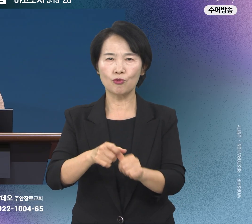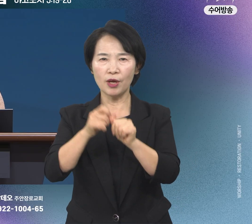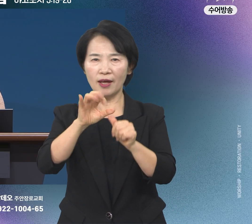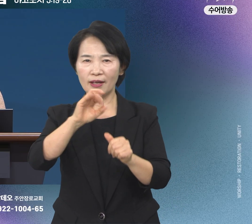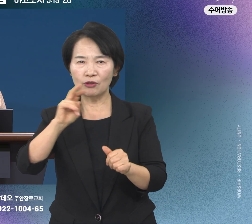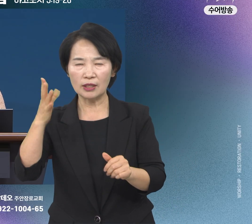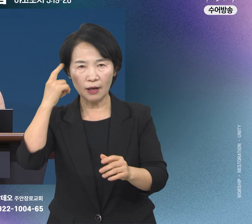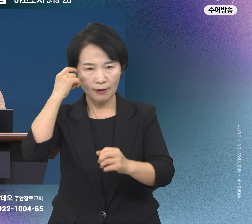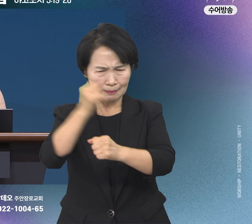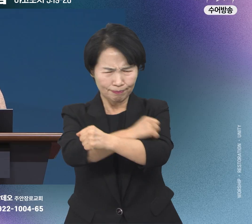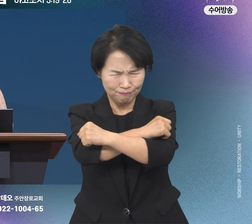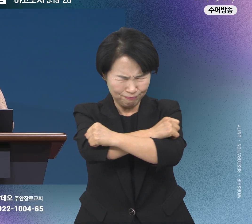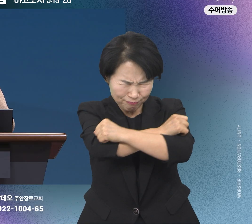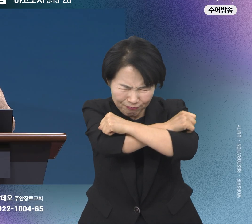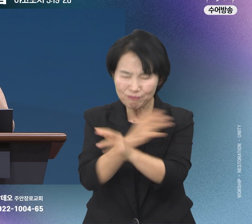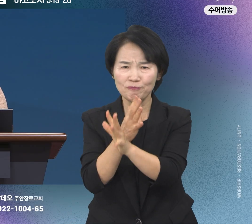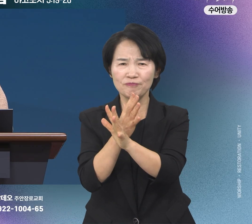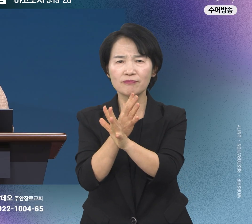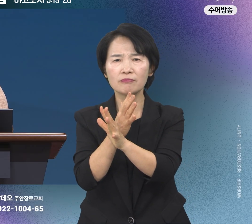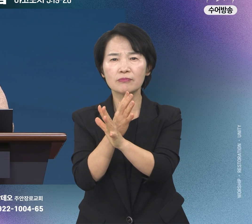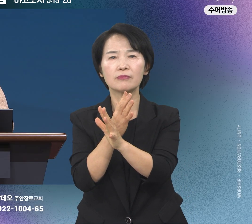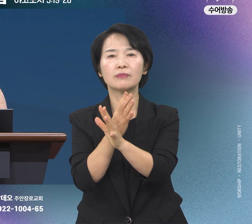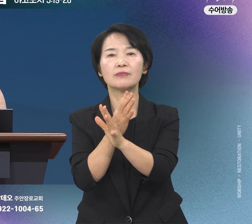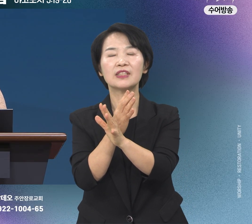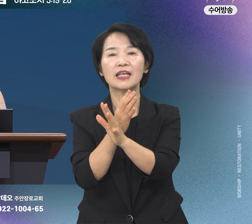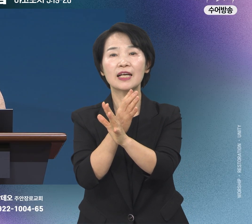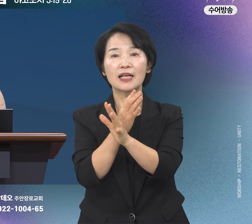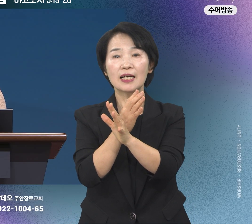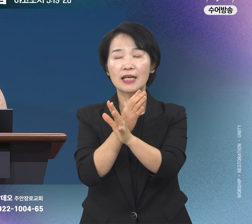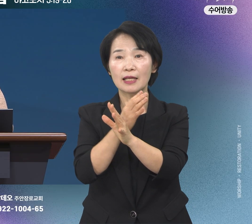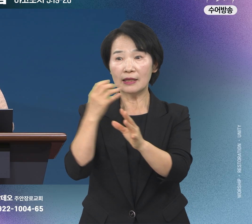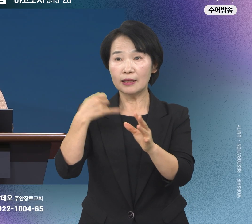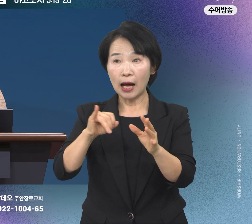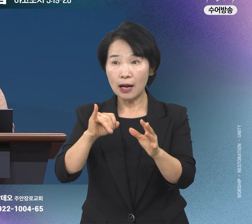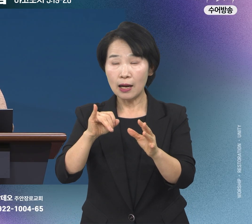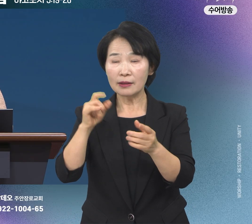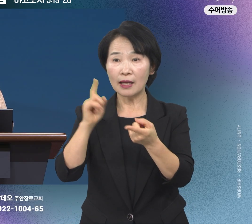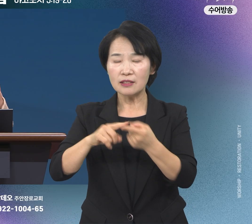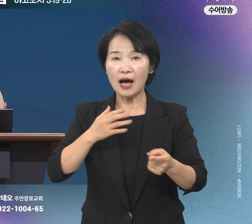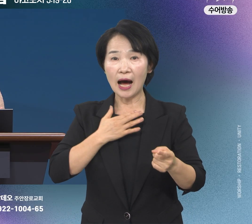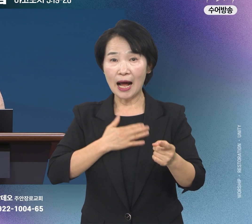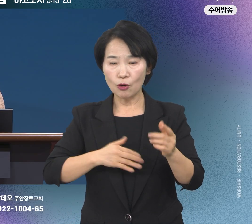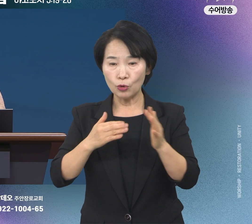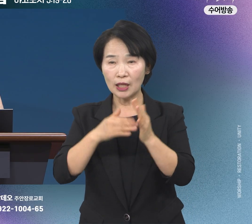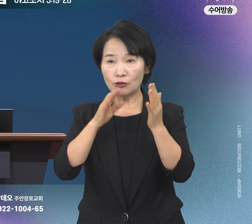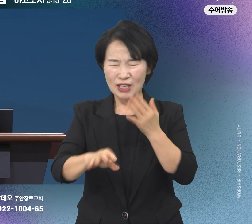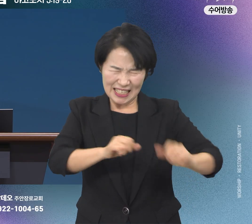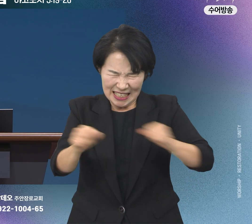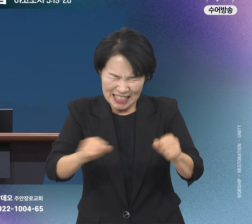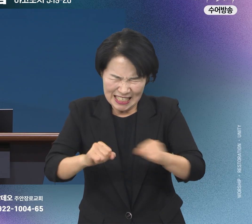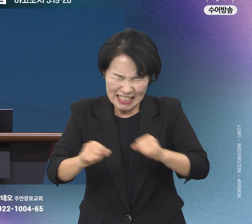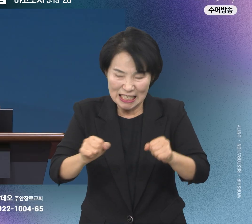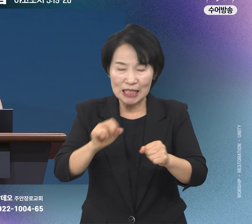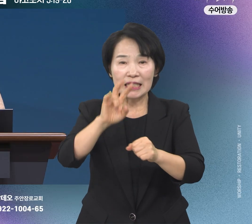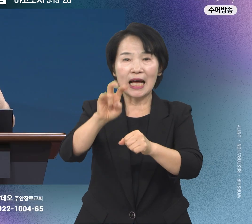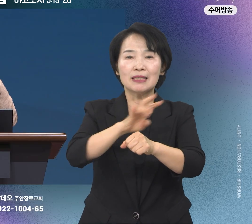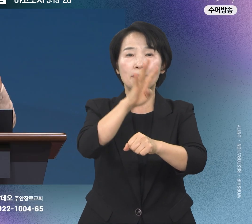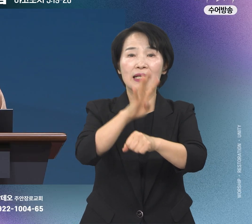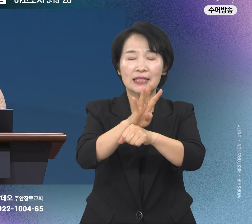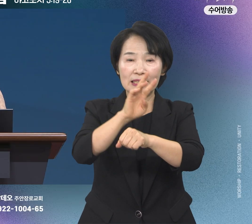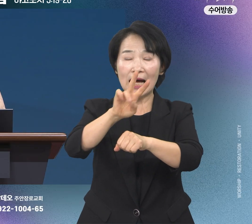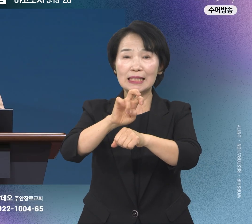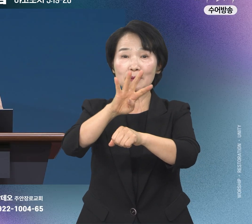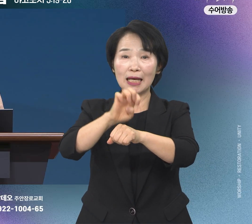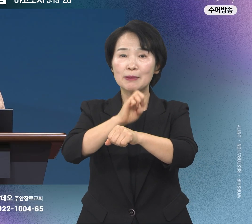집념 하나로 신천지라는 사실을 안 지 48시간도 안 된 사이에 저를 이단 상담소로 데려갔습니다.